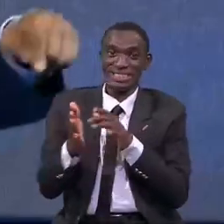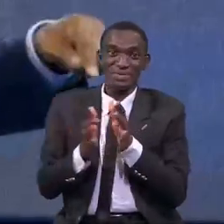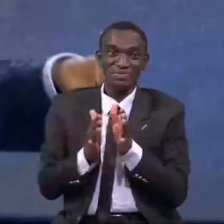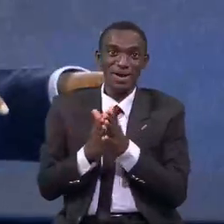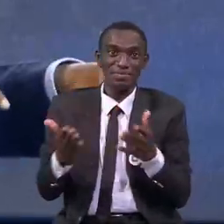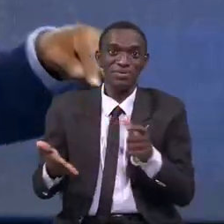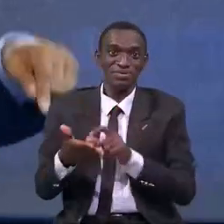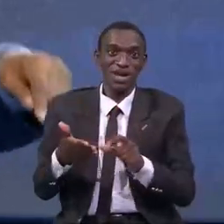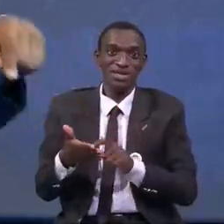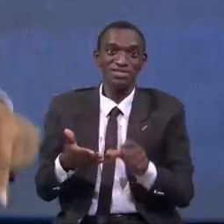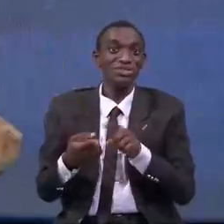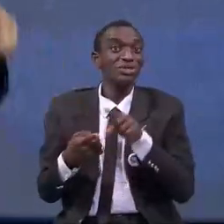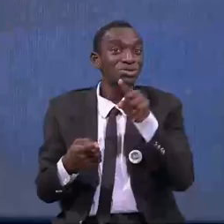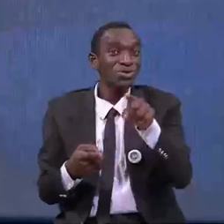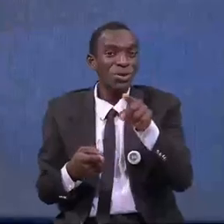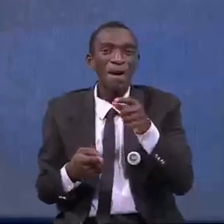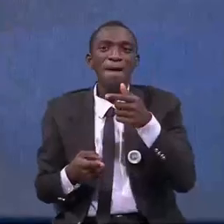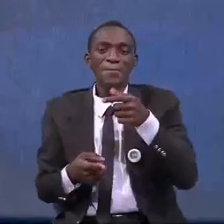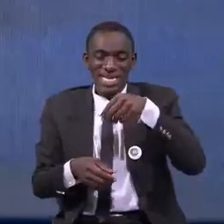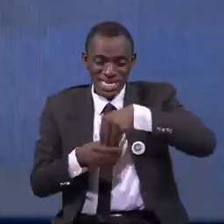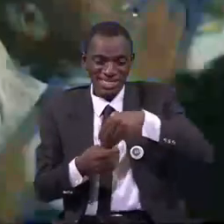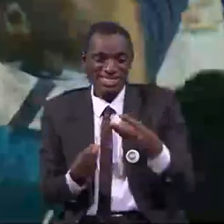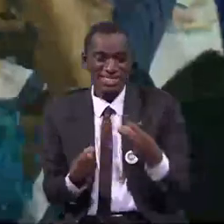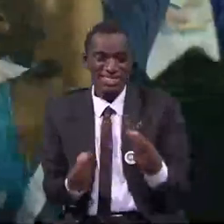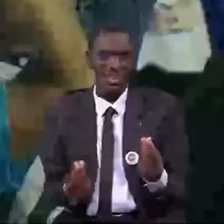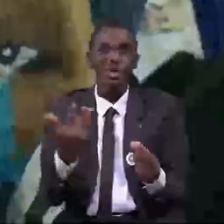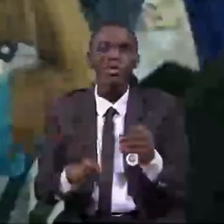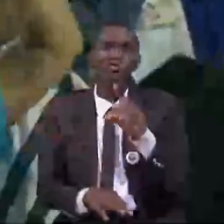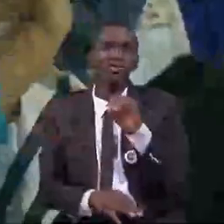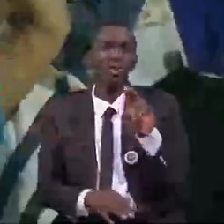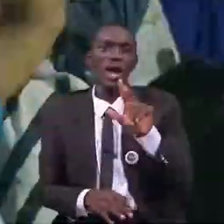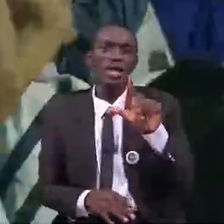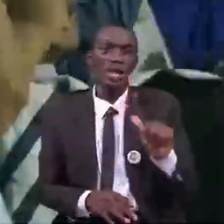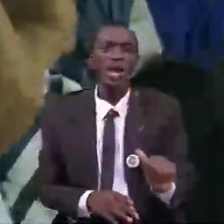la parole sur le sol